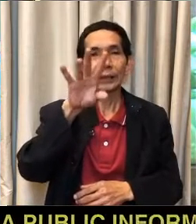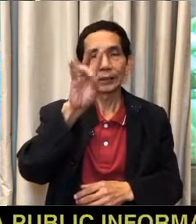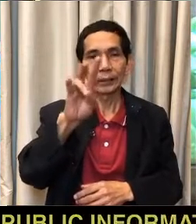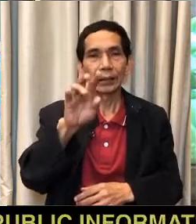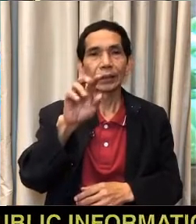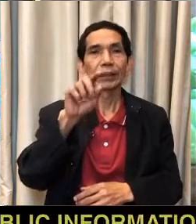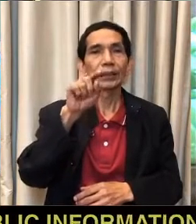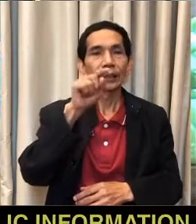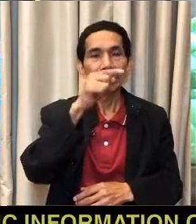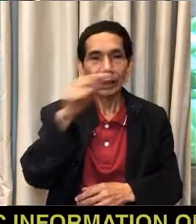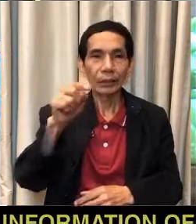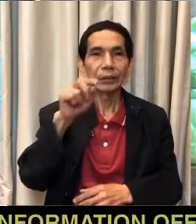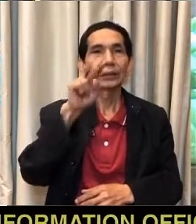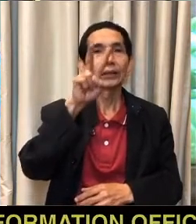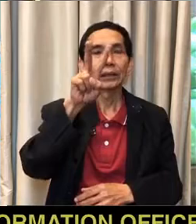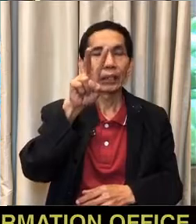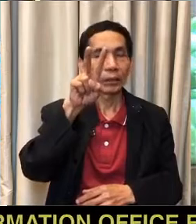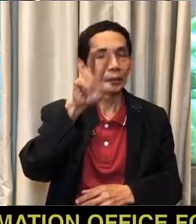217-024.